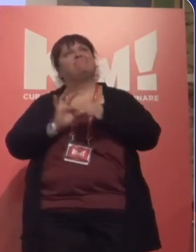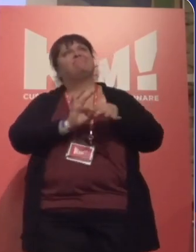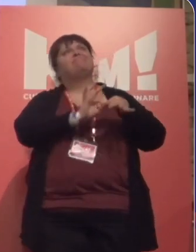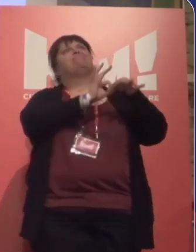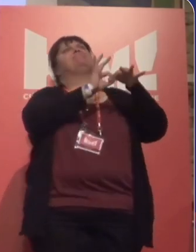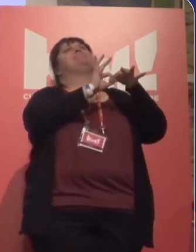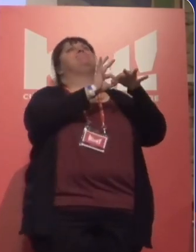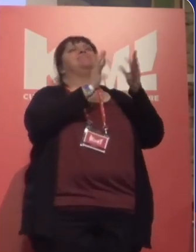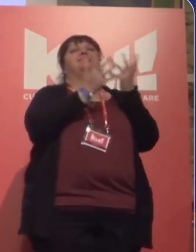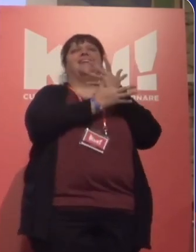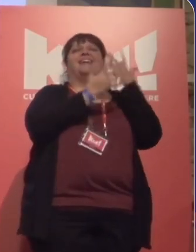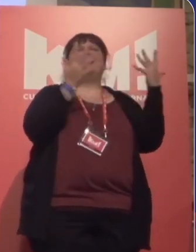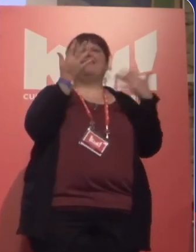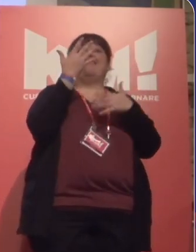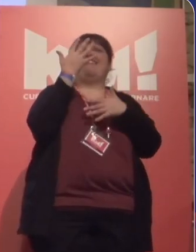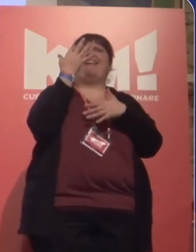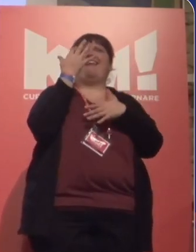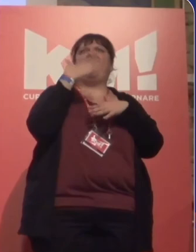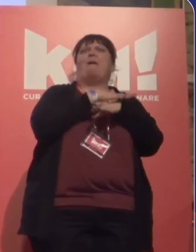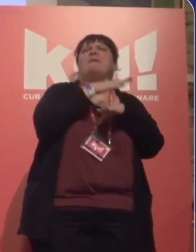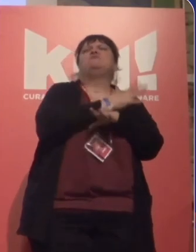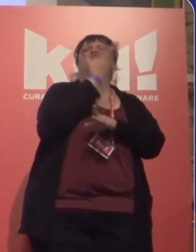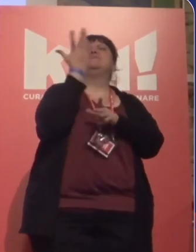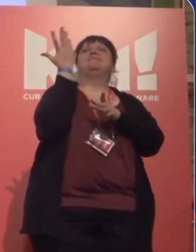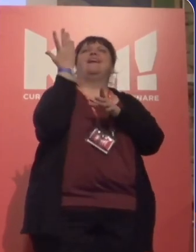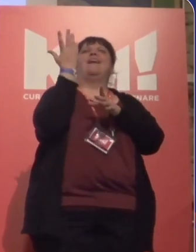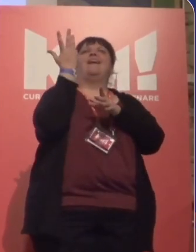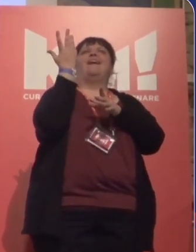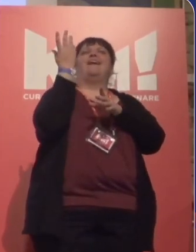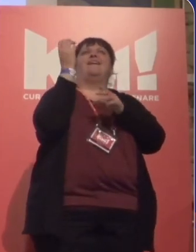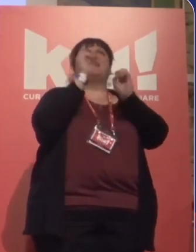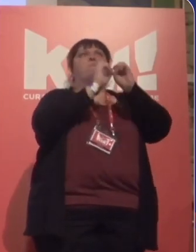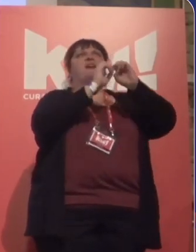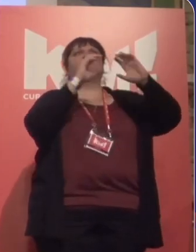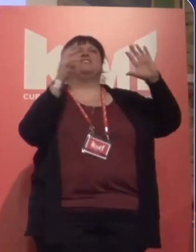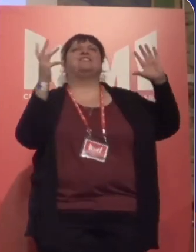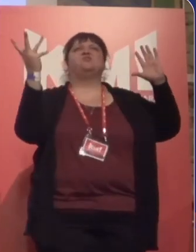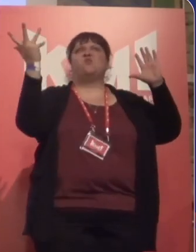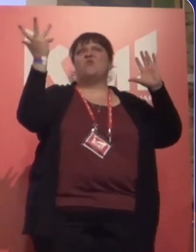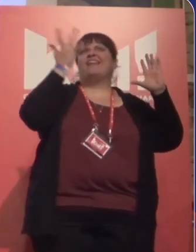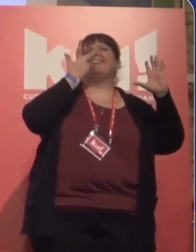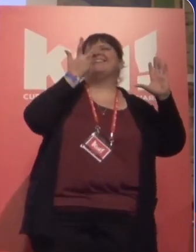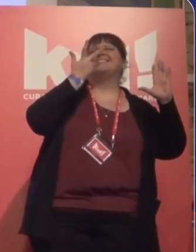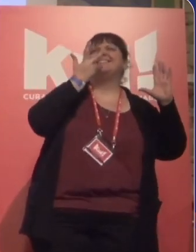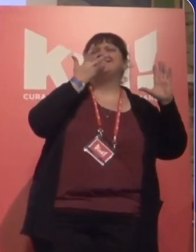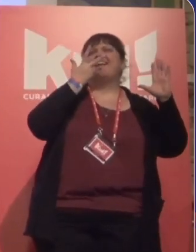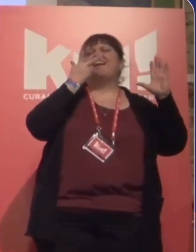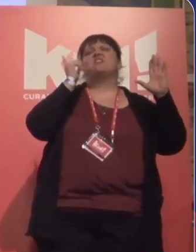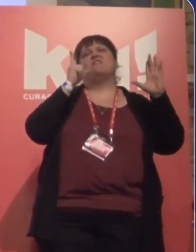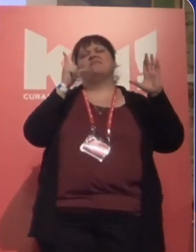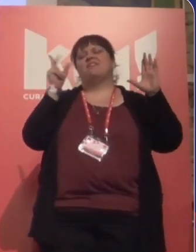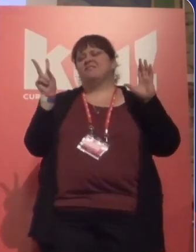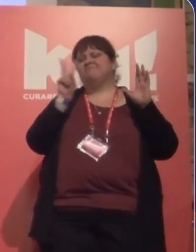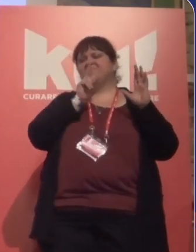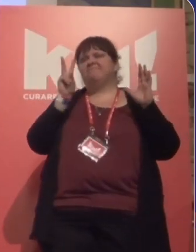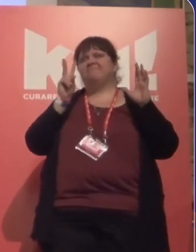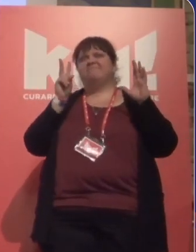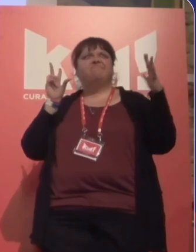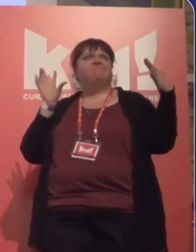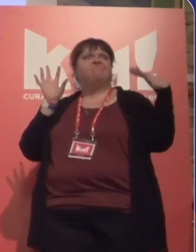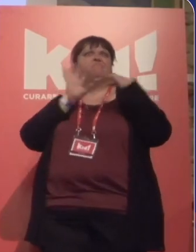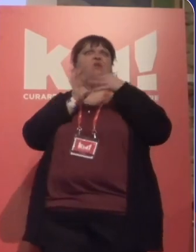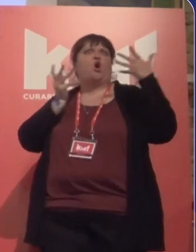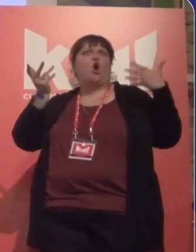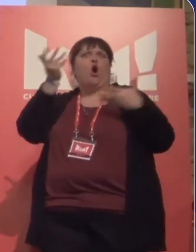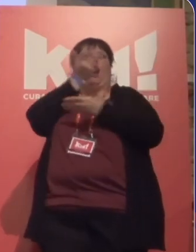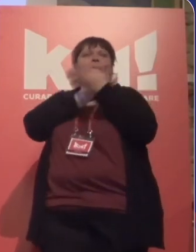capacità di desiderio perché ricordi e devi ricordare quello che è